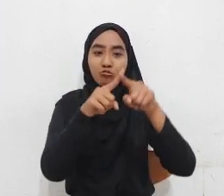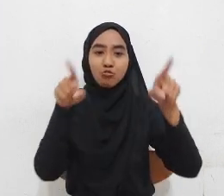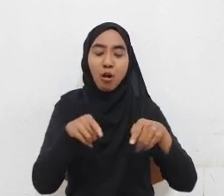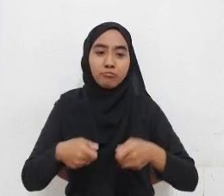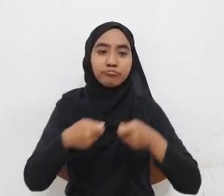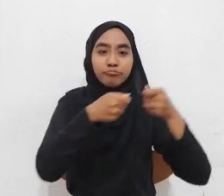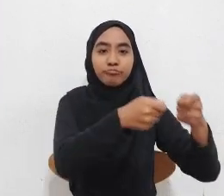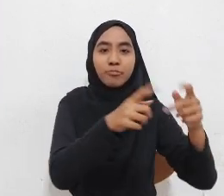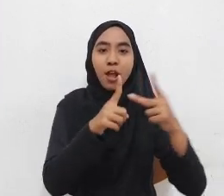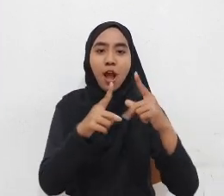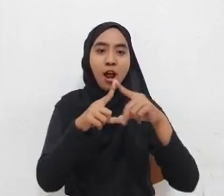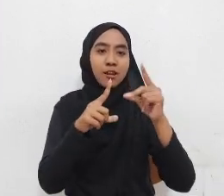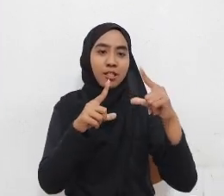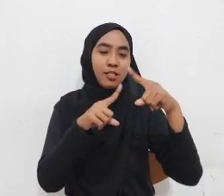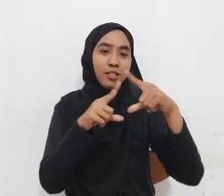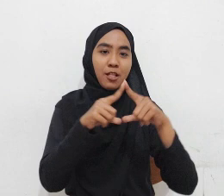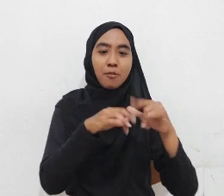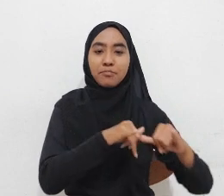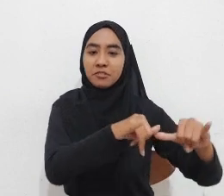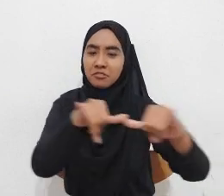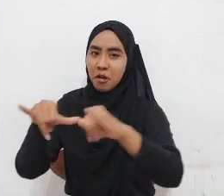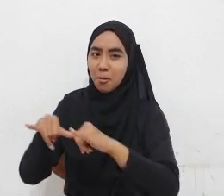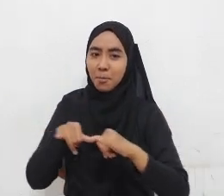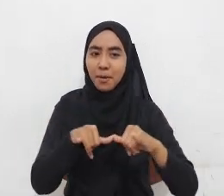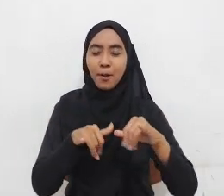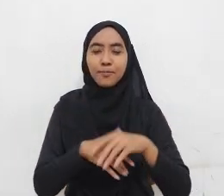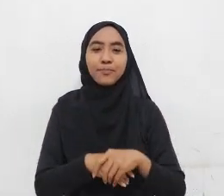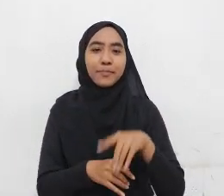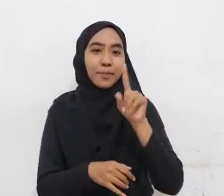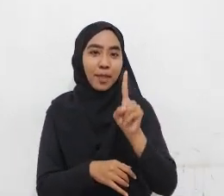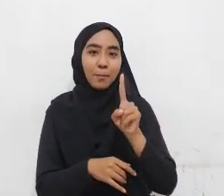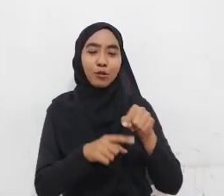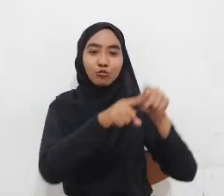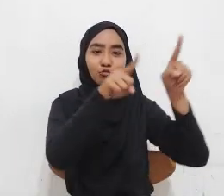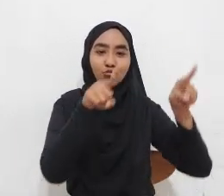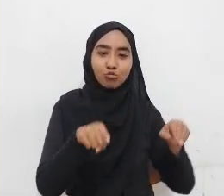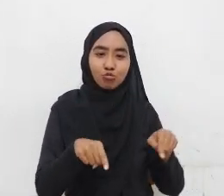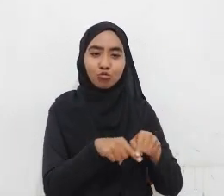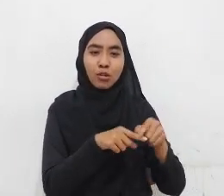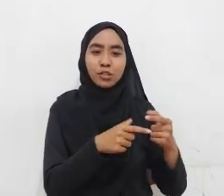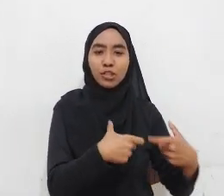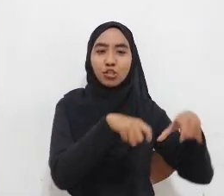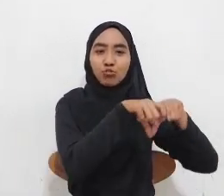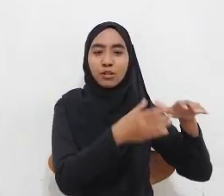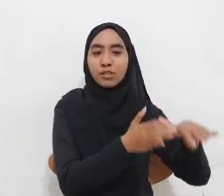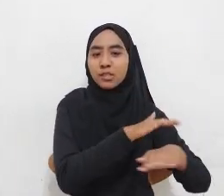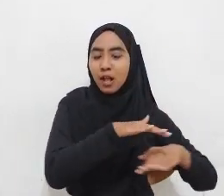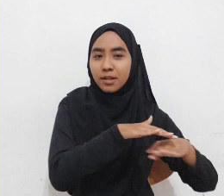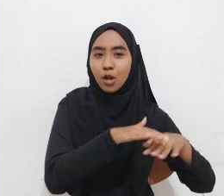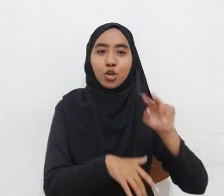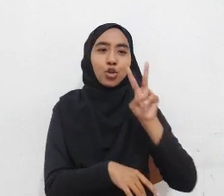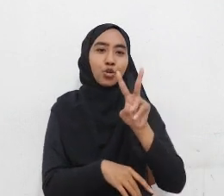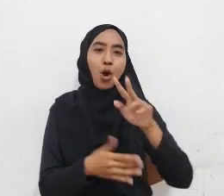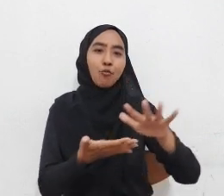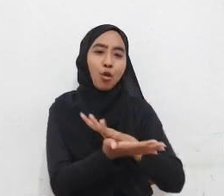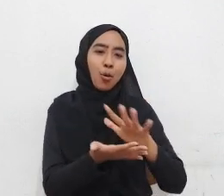Syarat pengajuan harta bersama. 1. Surat gugatan sesuai dengan format standar.